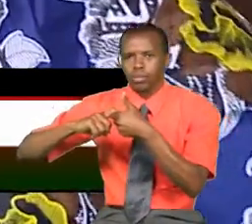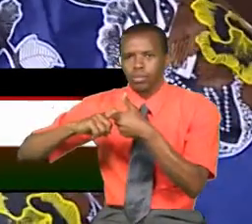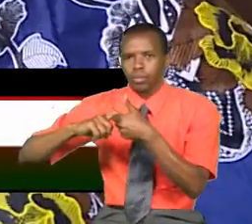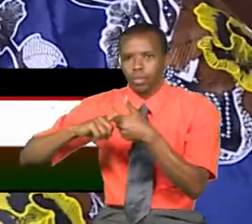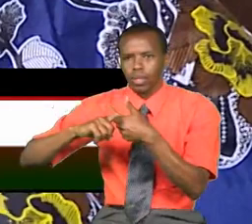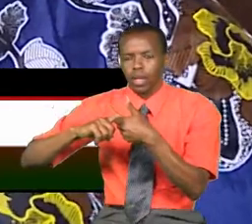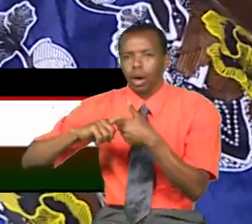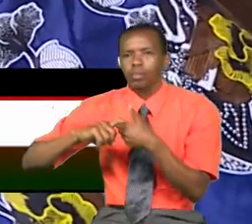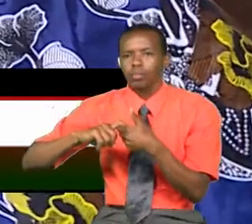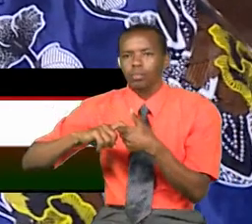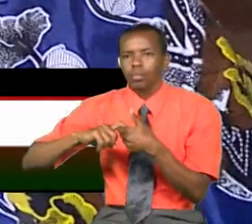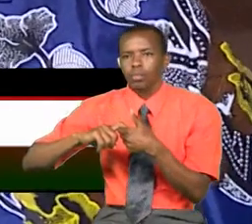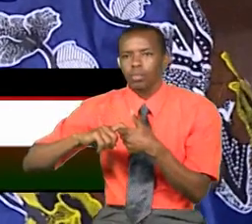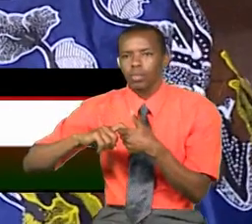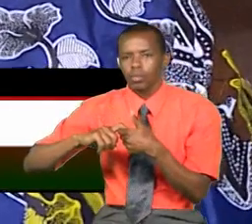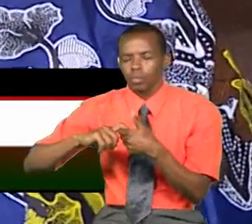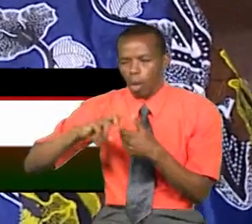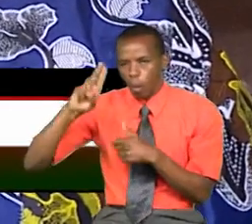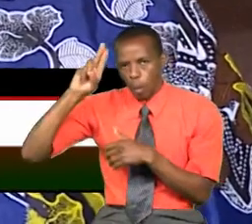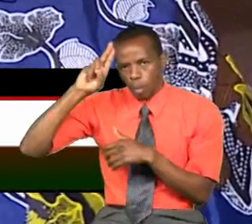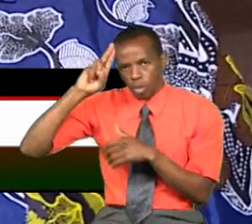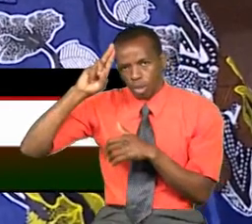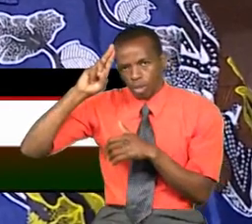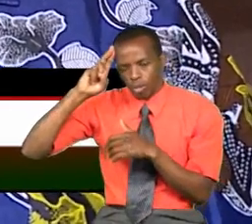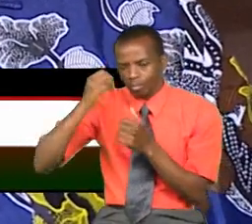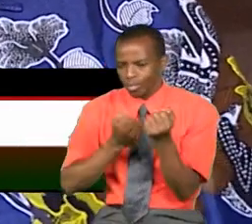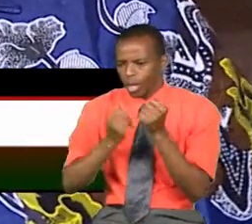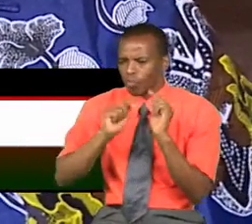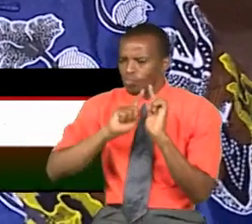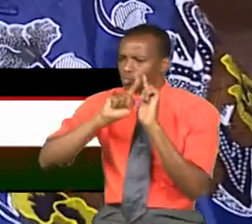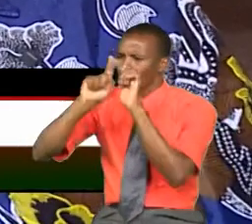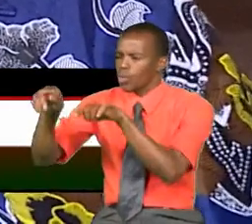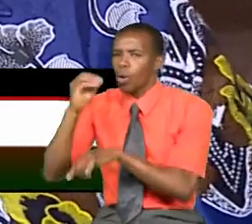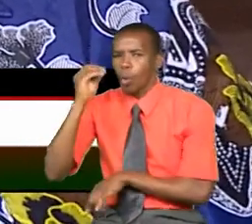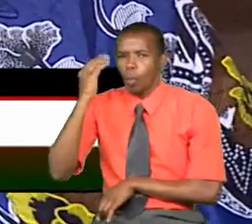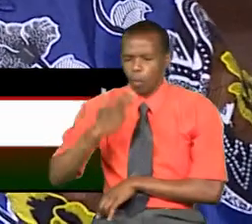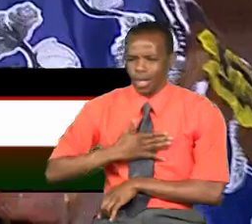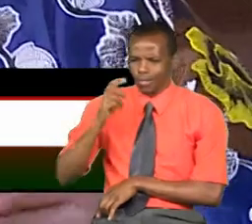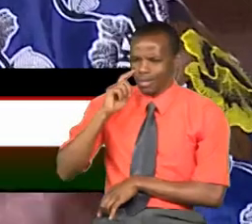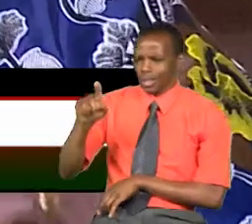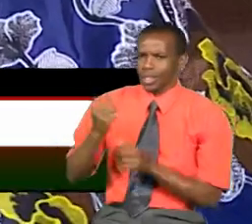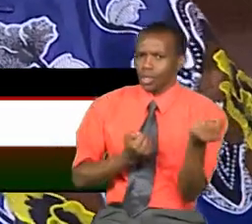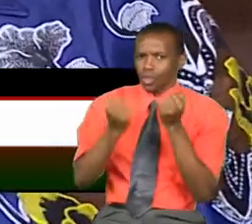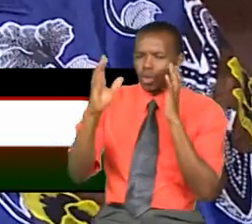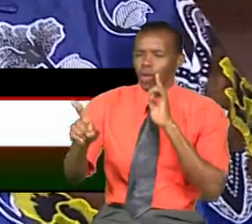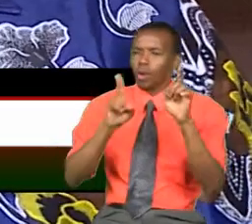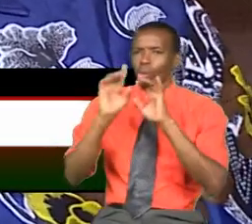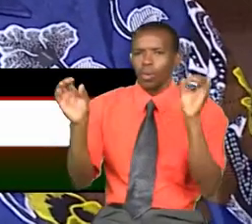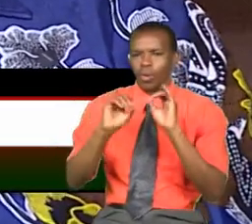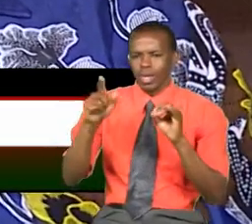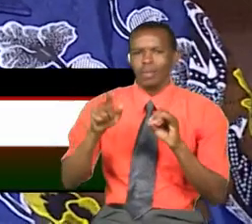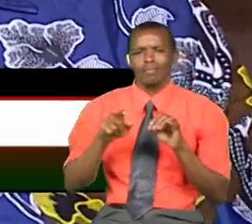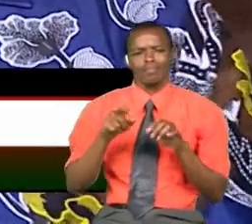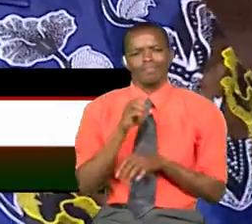hawa maharamia, niwaite namna hiyo, akaja mpaka nyumbani. Sasa nilipomwona, hata hakuweza kuzungumza, alikuwa niwaogopa